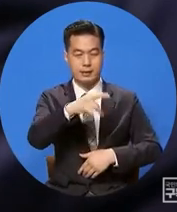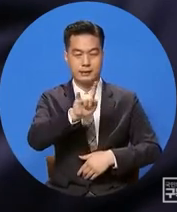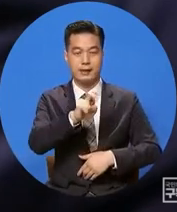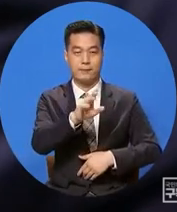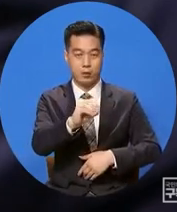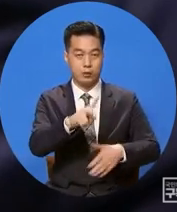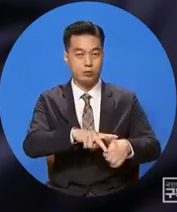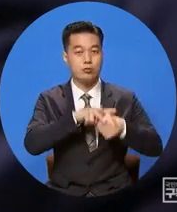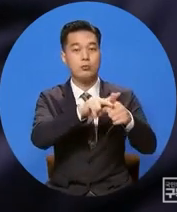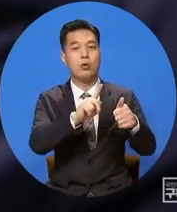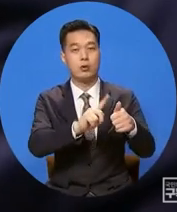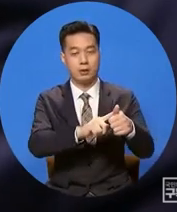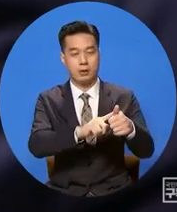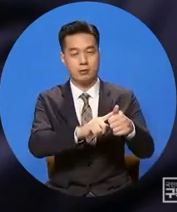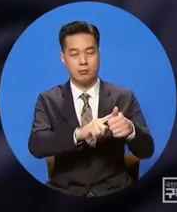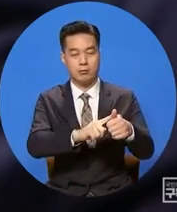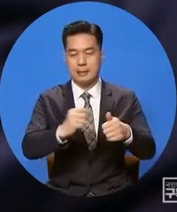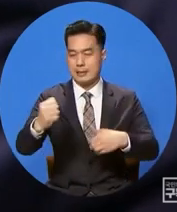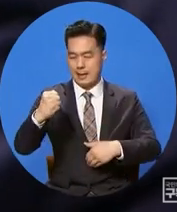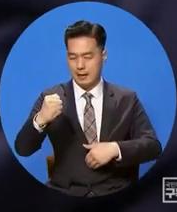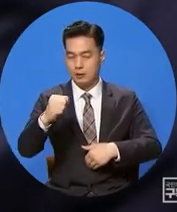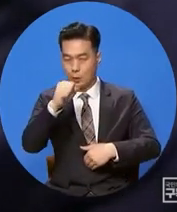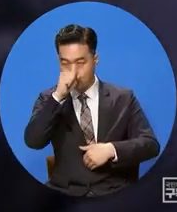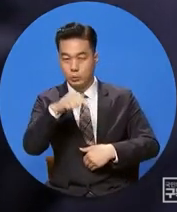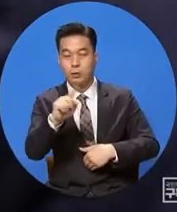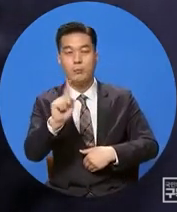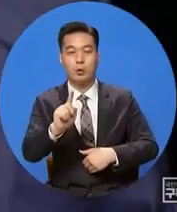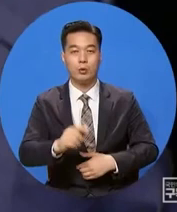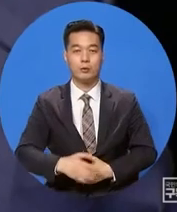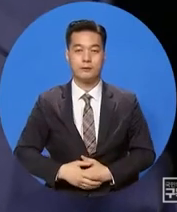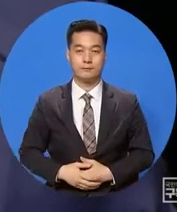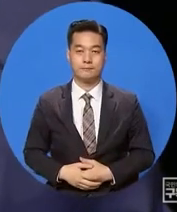대해서 뭐가 강점이라고 생각하십니까?